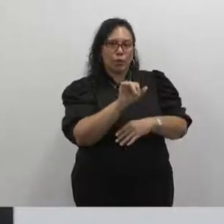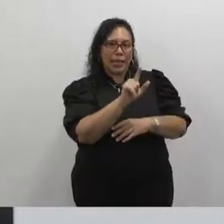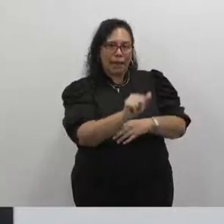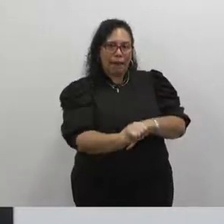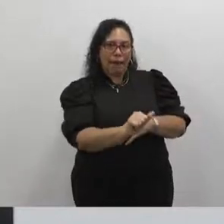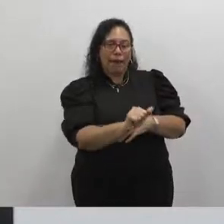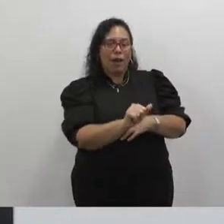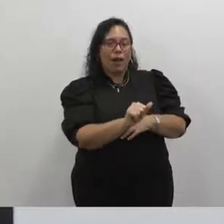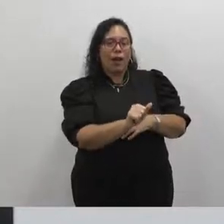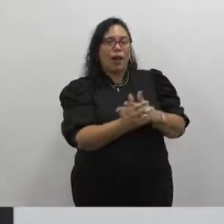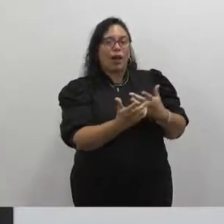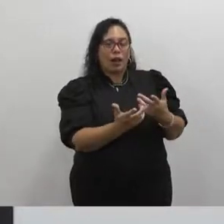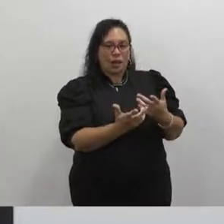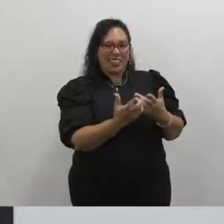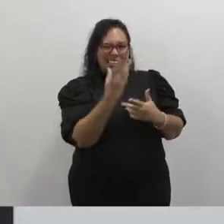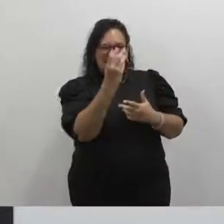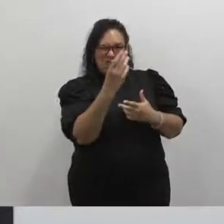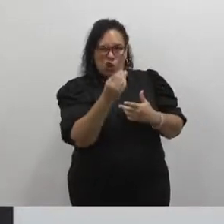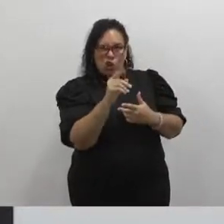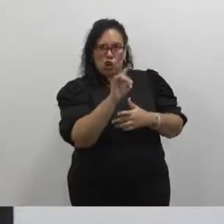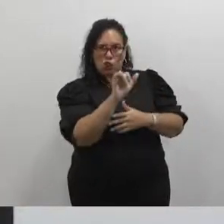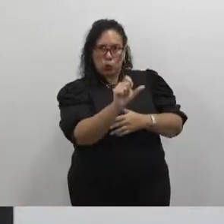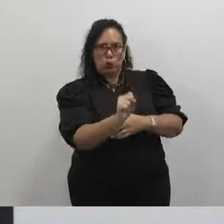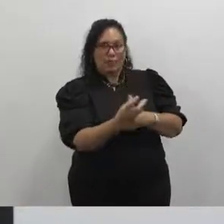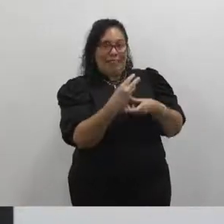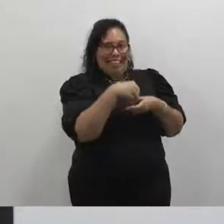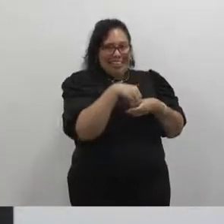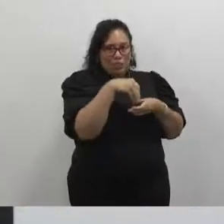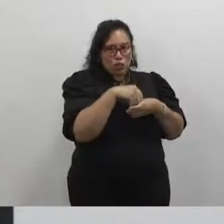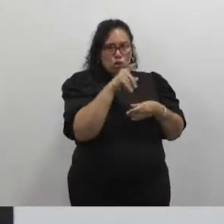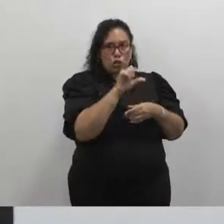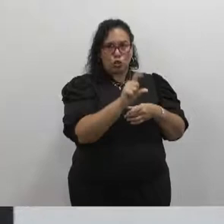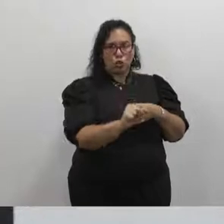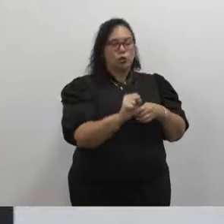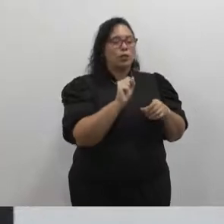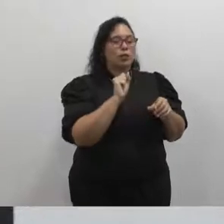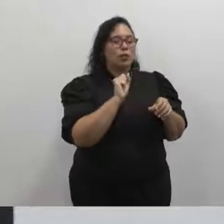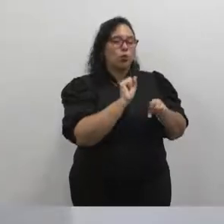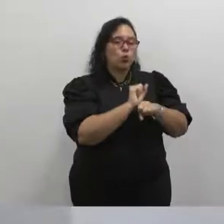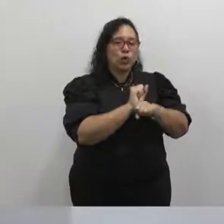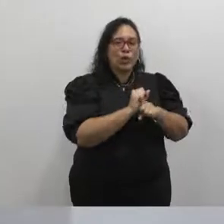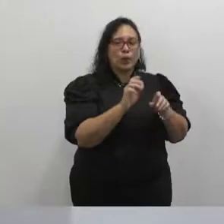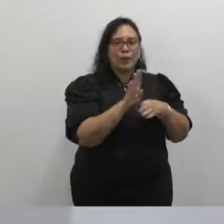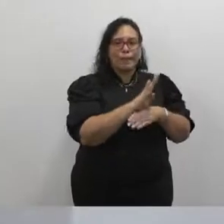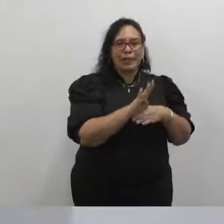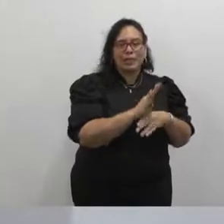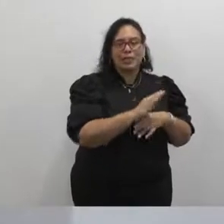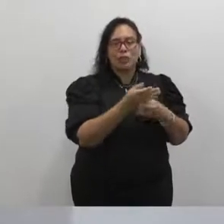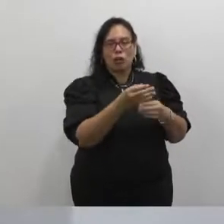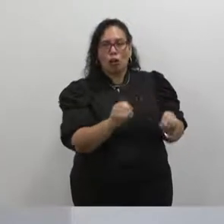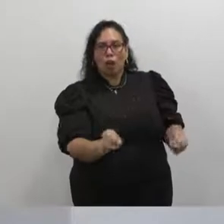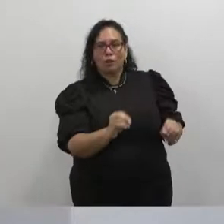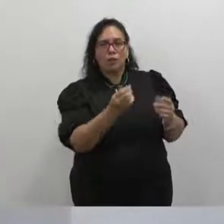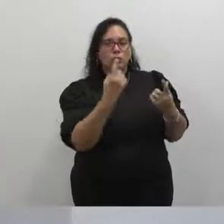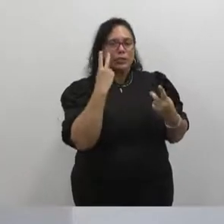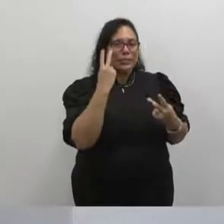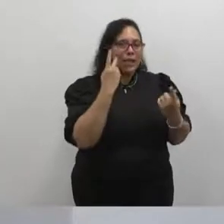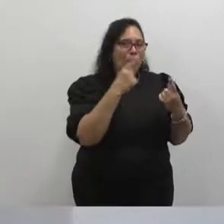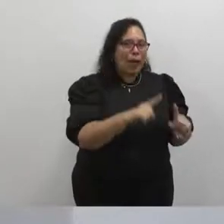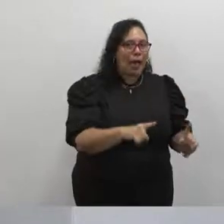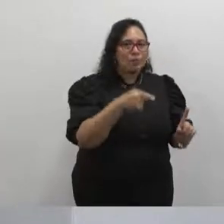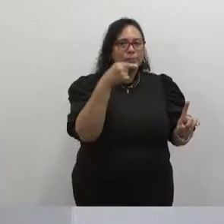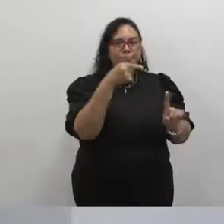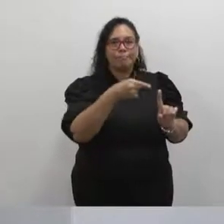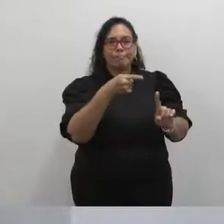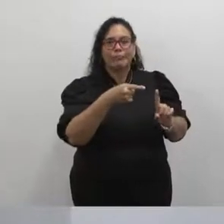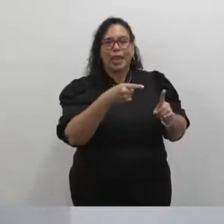nếu chỉ là cá muối đang chua bà mang prap tháp bà bạc giang na tới chấm phu tây khăn ngấu vậy đại diện băng khơi